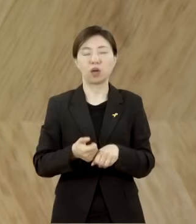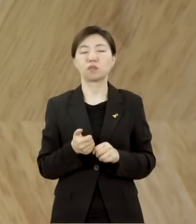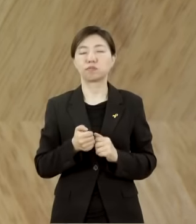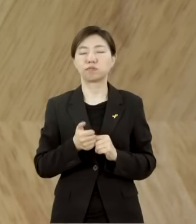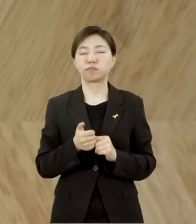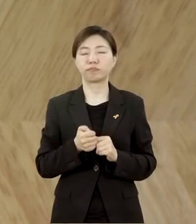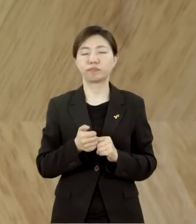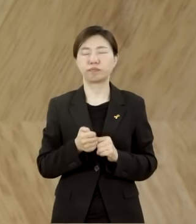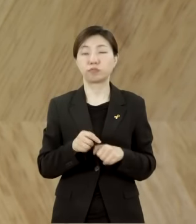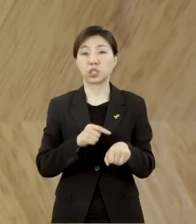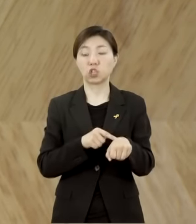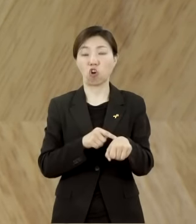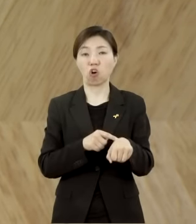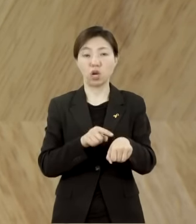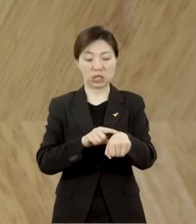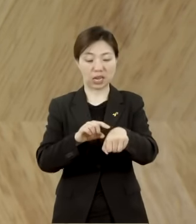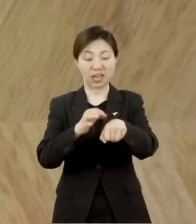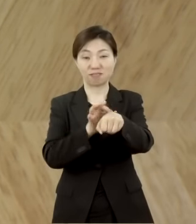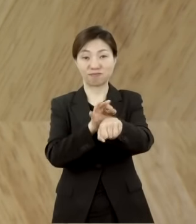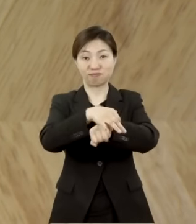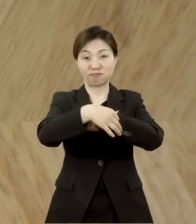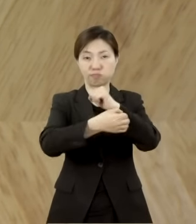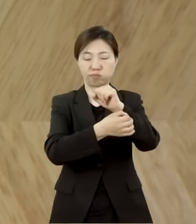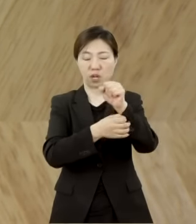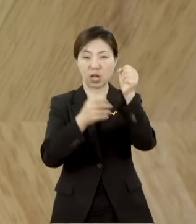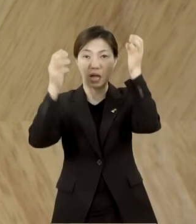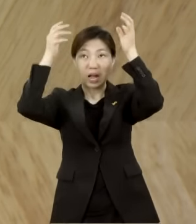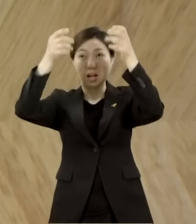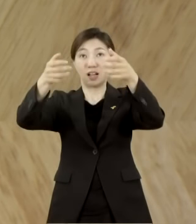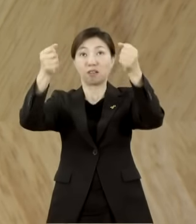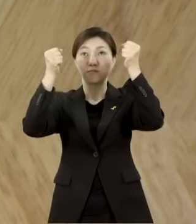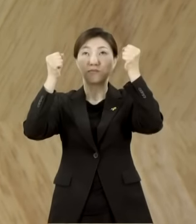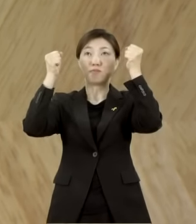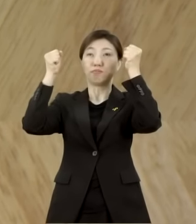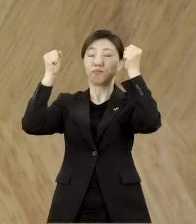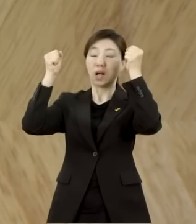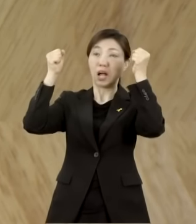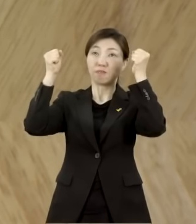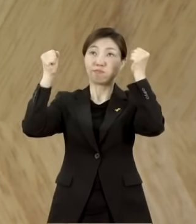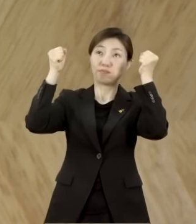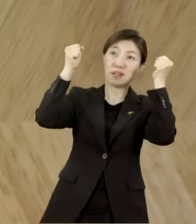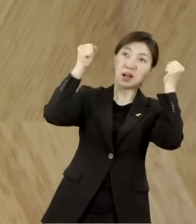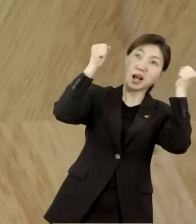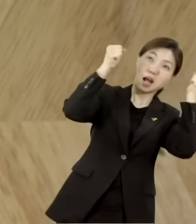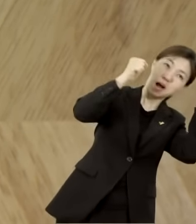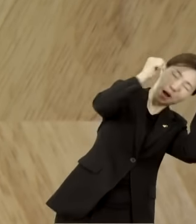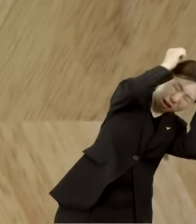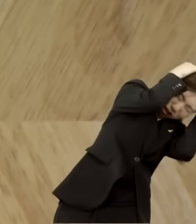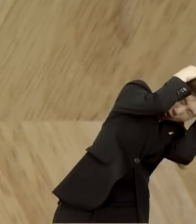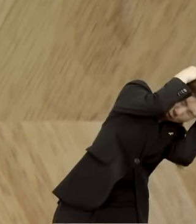단주가 단주가 여기 눈 옆에 관자놀이 있는데 여기 눈썹 있는데 딱